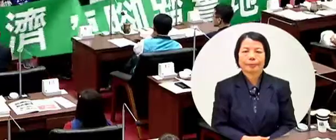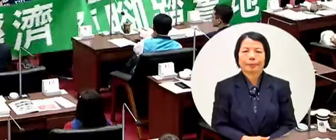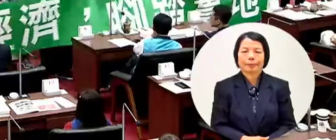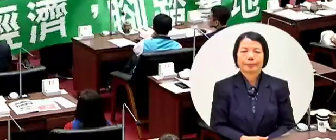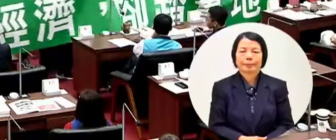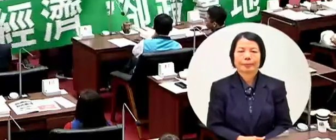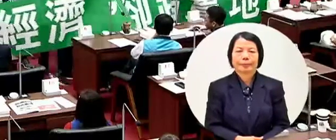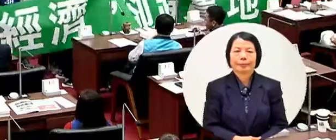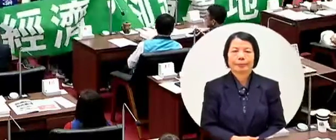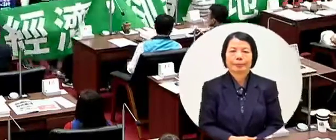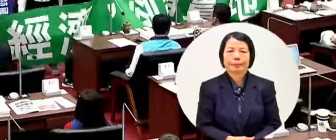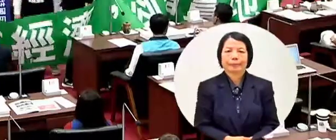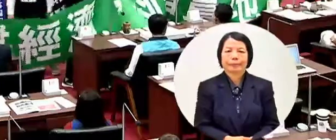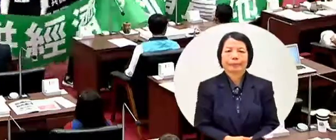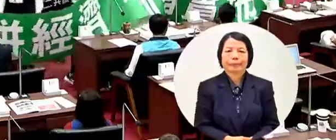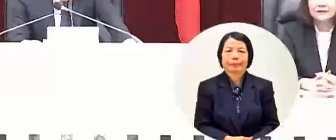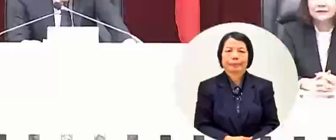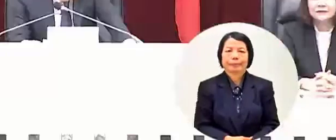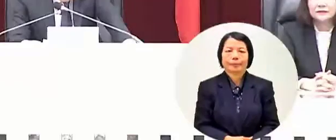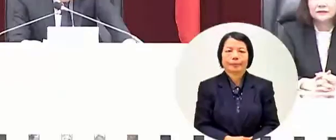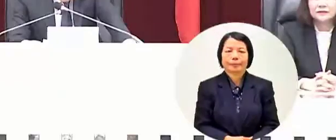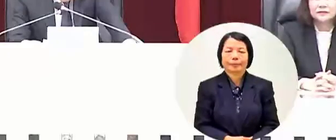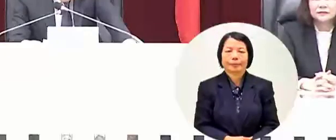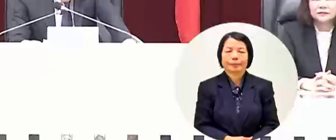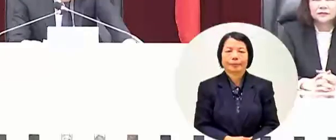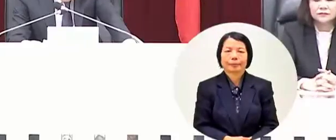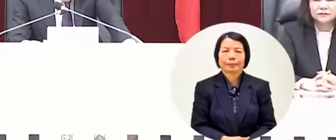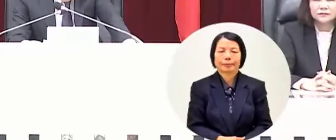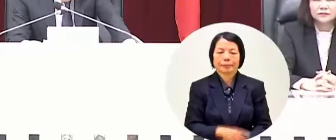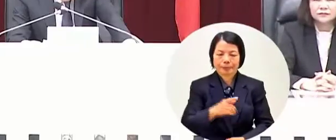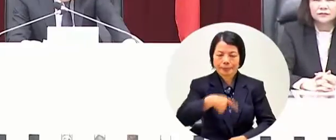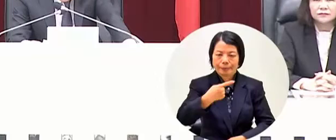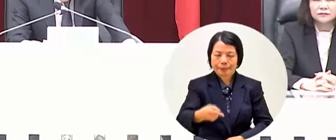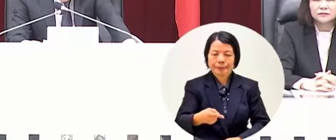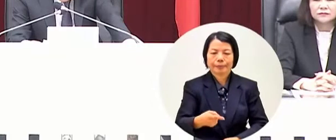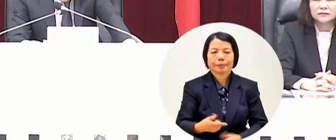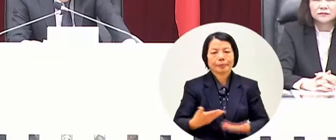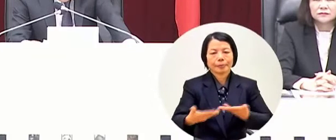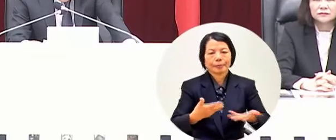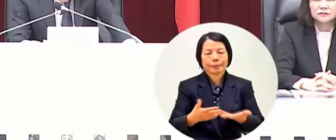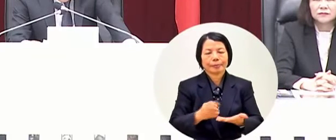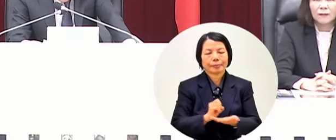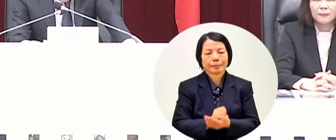好了，好，可以了，好。接下来是施政报告答询。